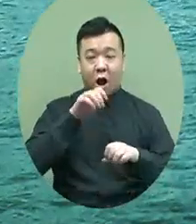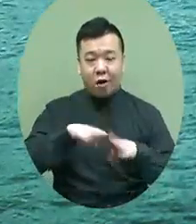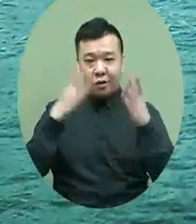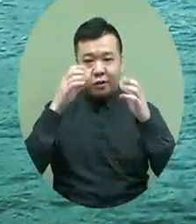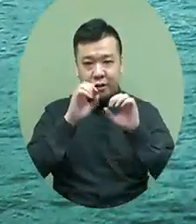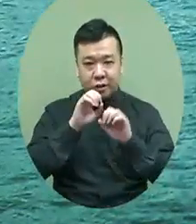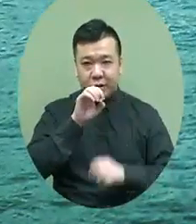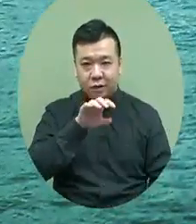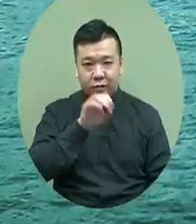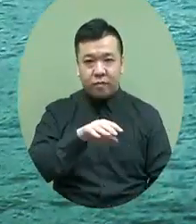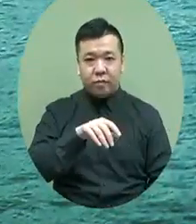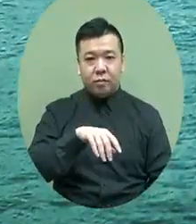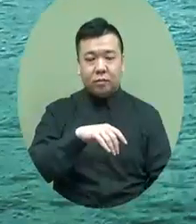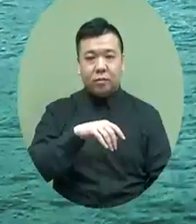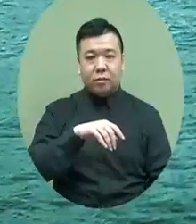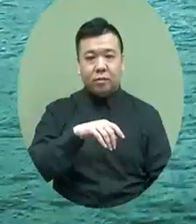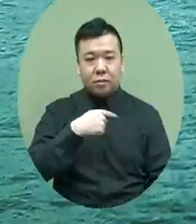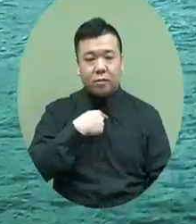正如頭先我開始都講啦，